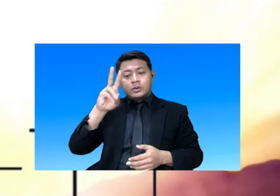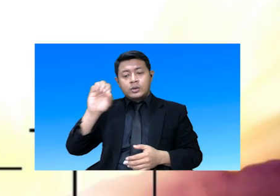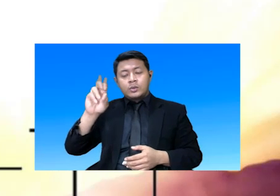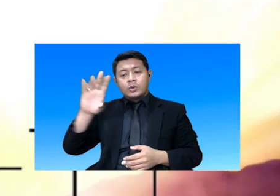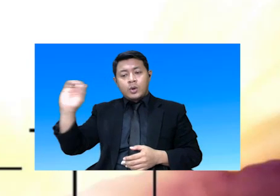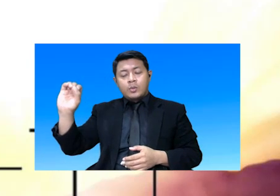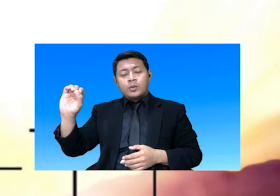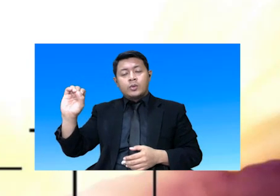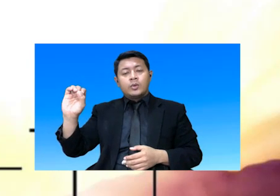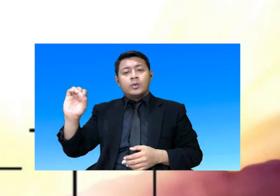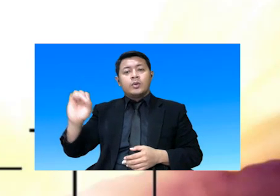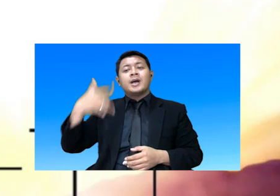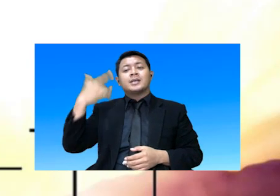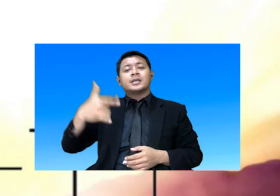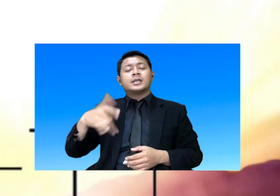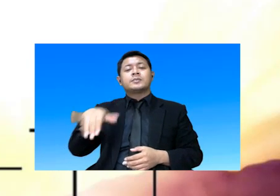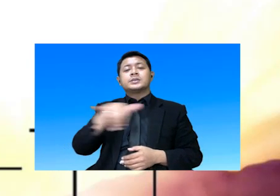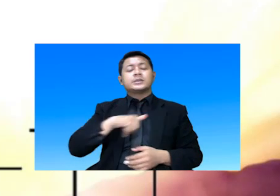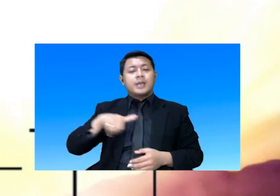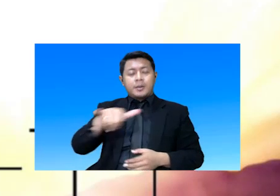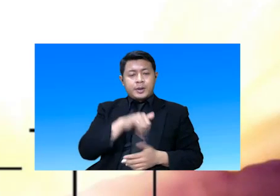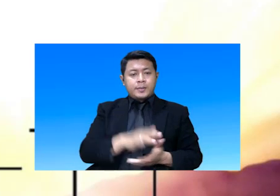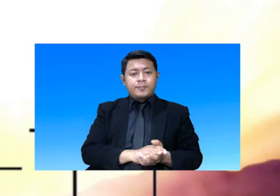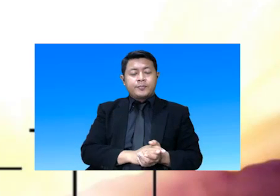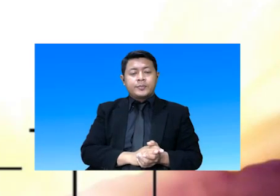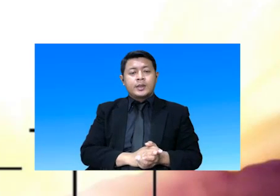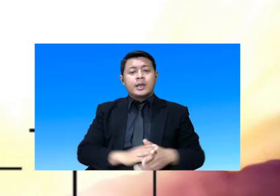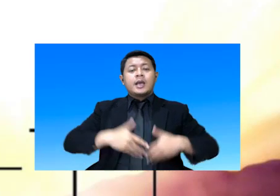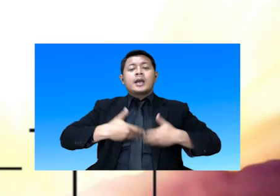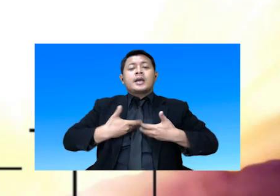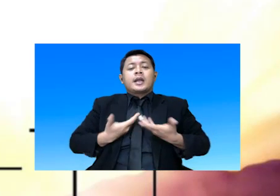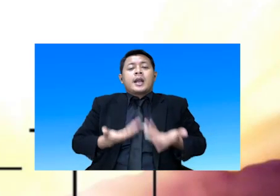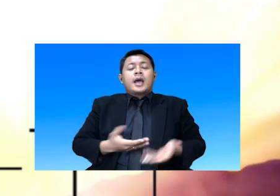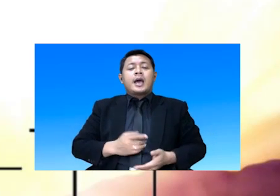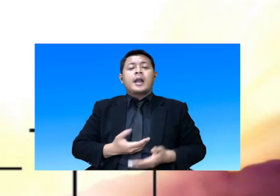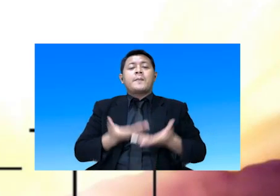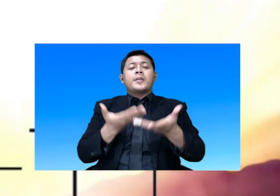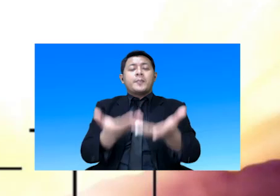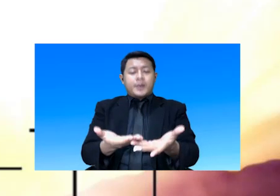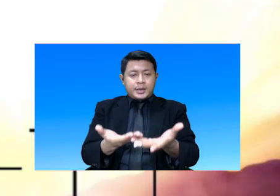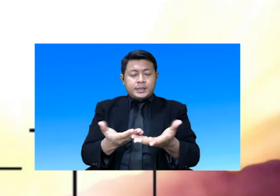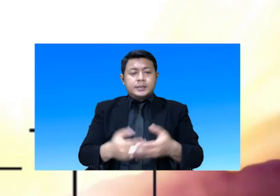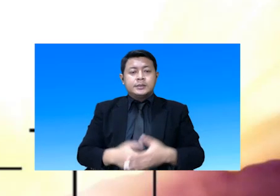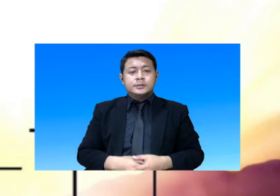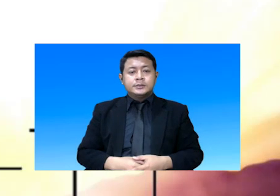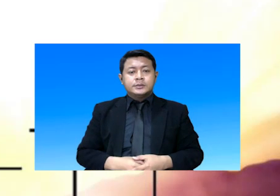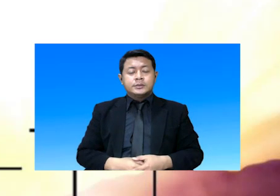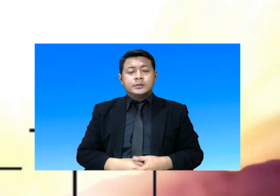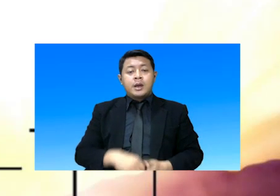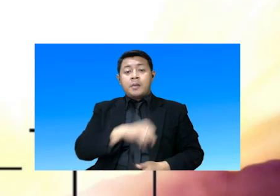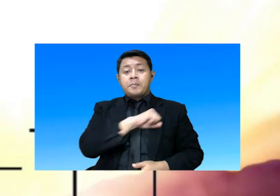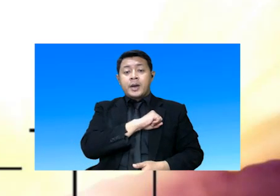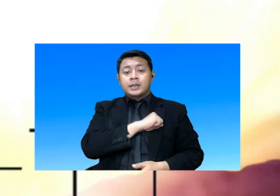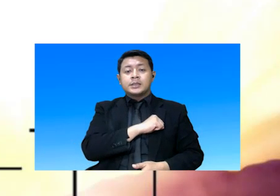Saya cek tahun 2020 masih sama apa tidak? Masih sama. Indeks kerelaan memberi.